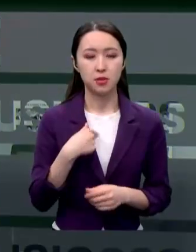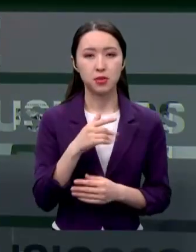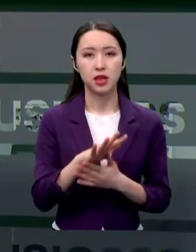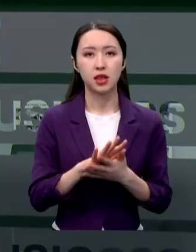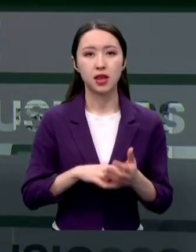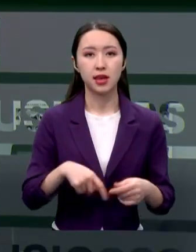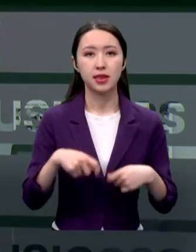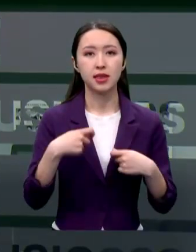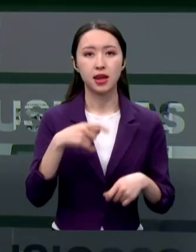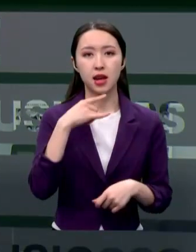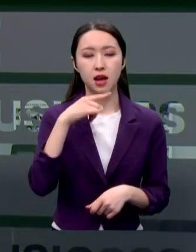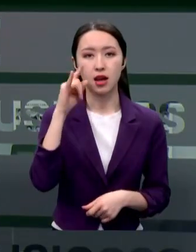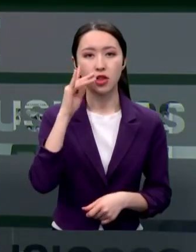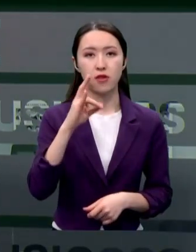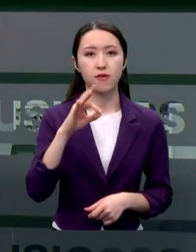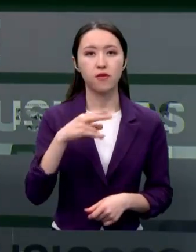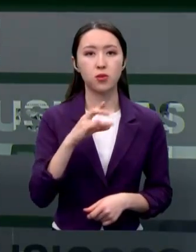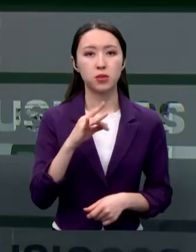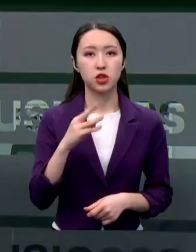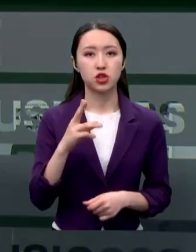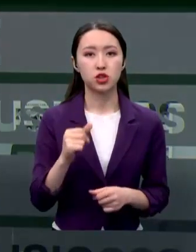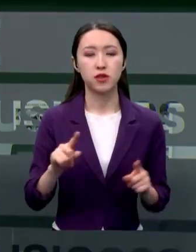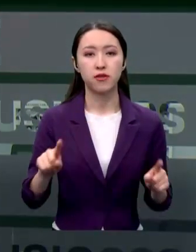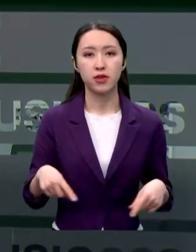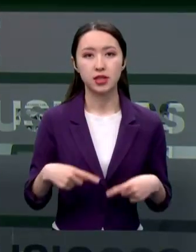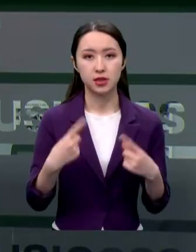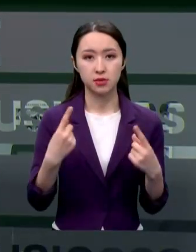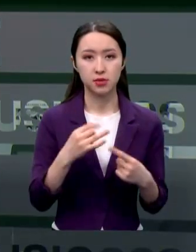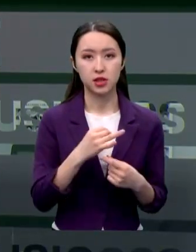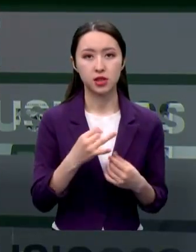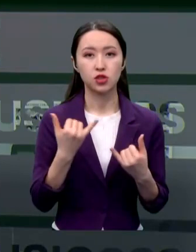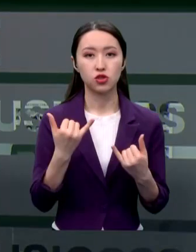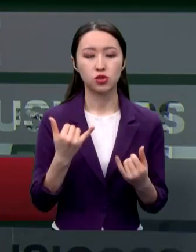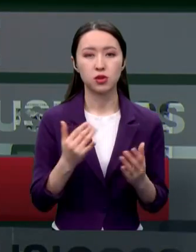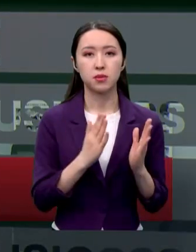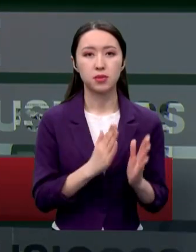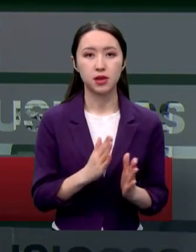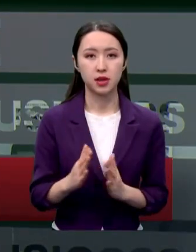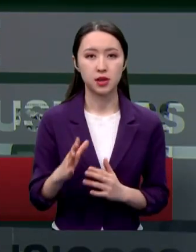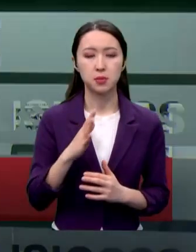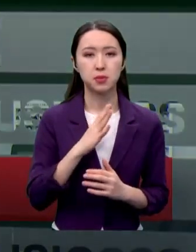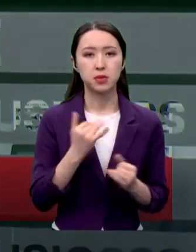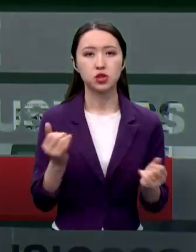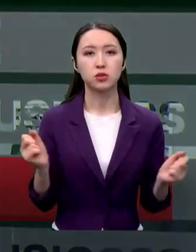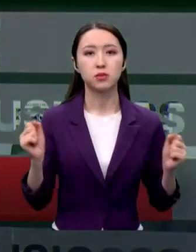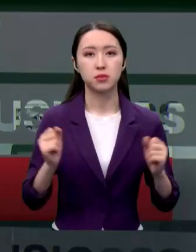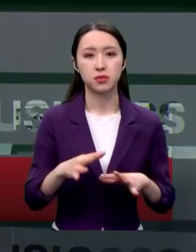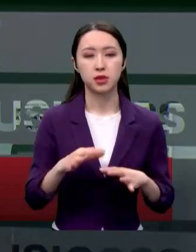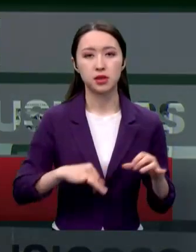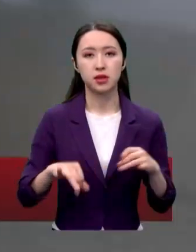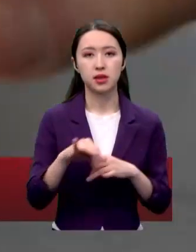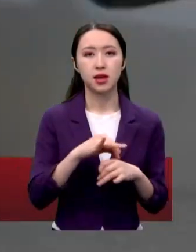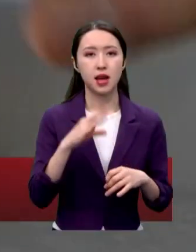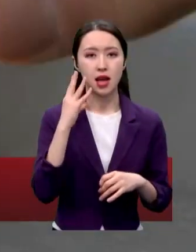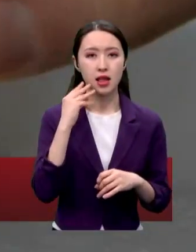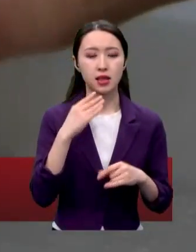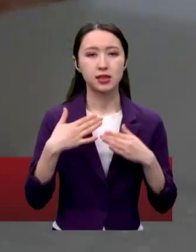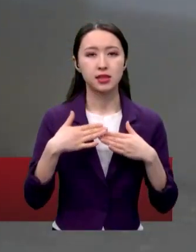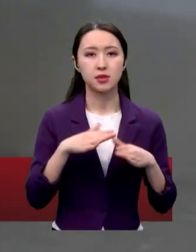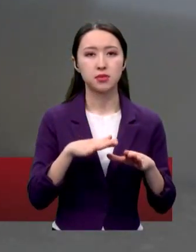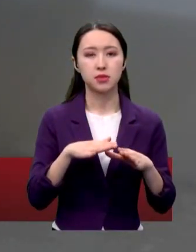Торги на казахстанской фондовой бирже возобновлены и проходят в штатном режиме. Об этом на пресс-конференции в Алматы сообщила заместитель